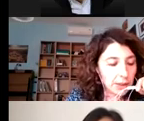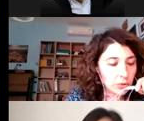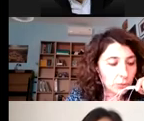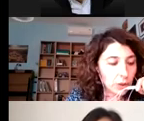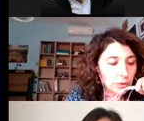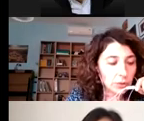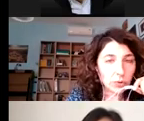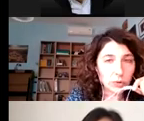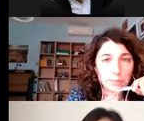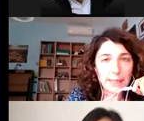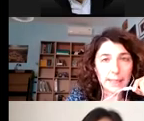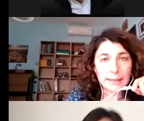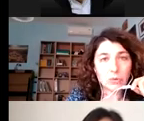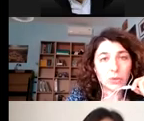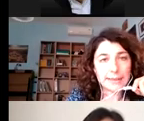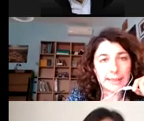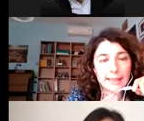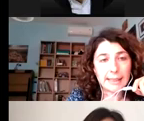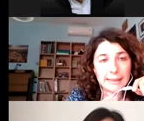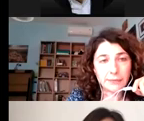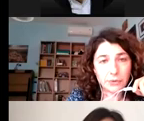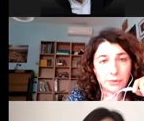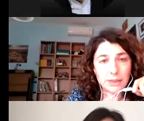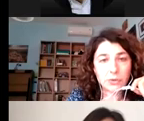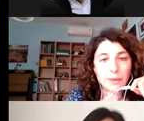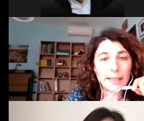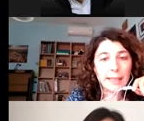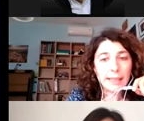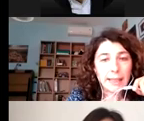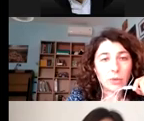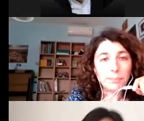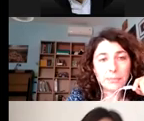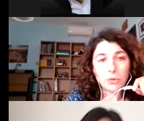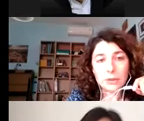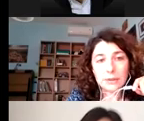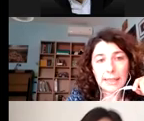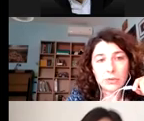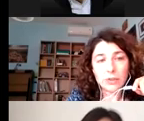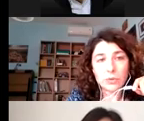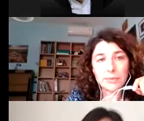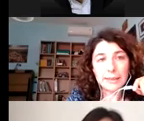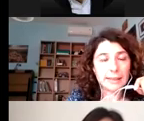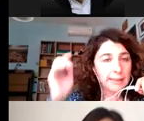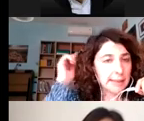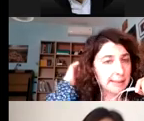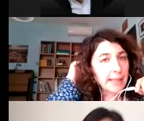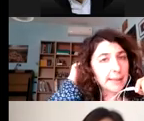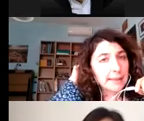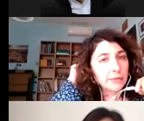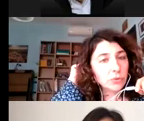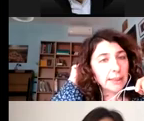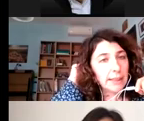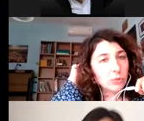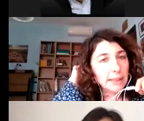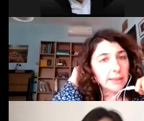recepito il ruolo dell'Unione Europea nel contrastare la disinformazione. Ecco il primo eh dato sicuramente interessante